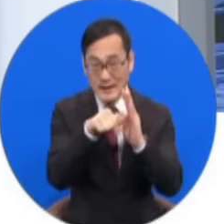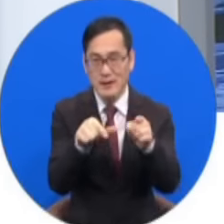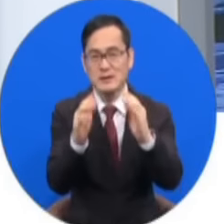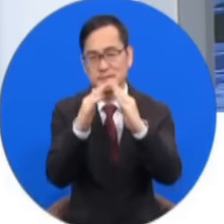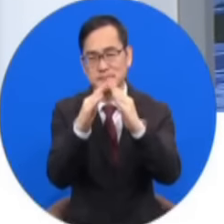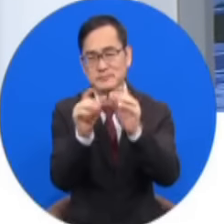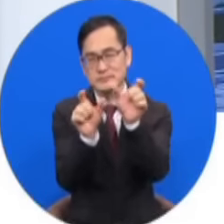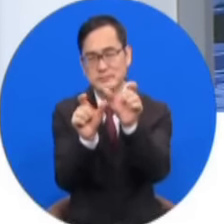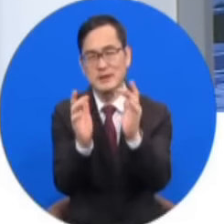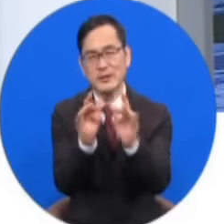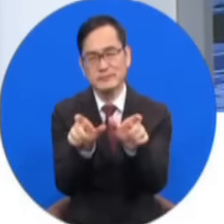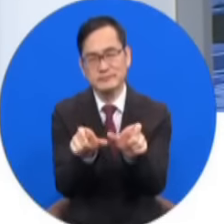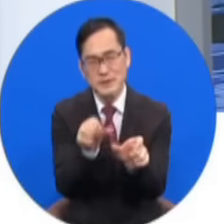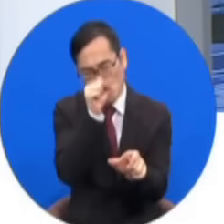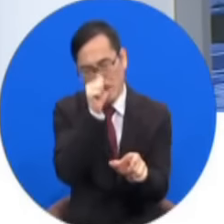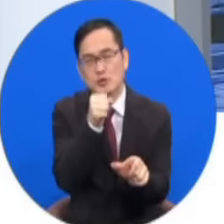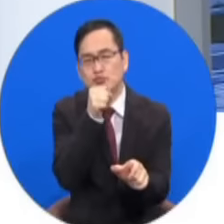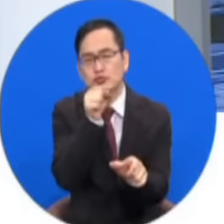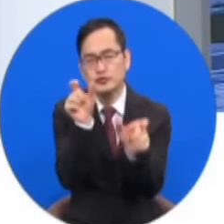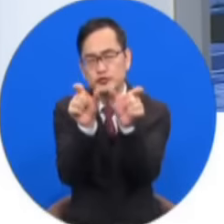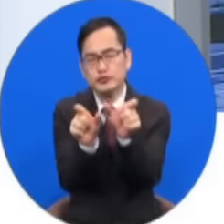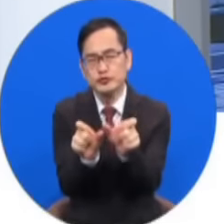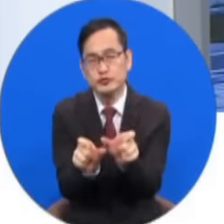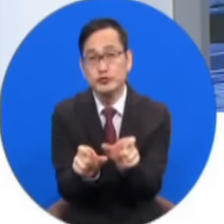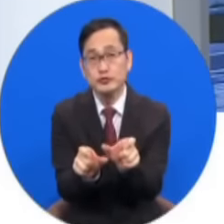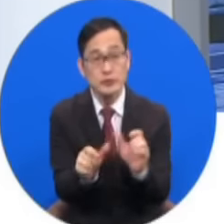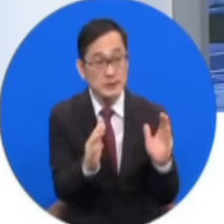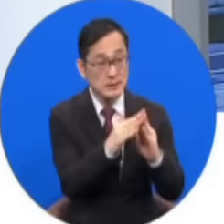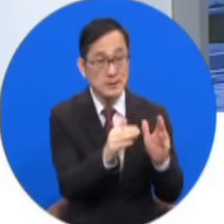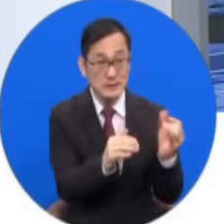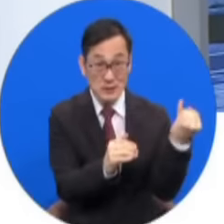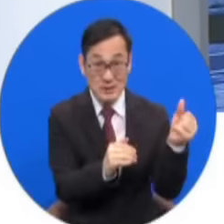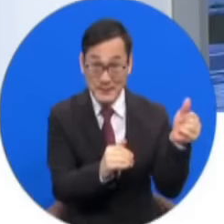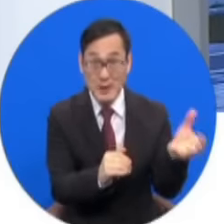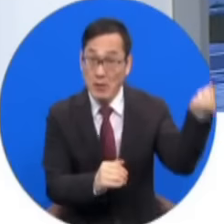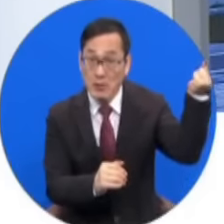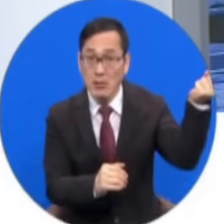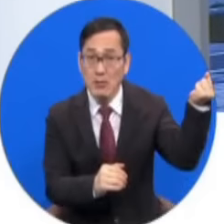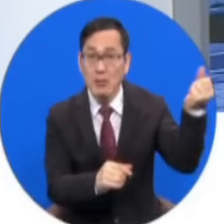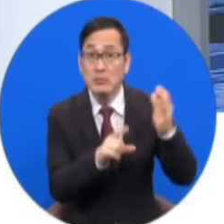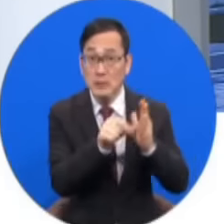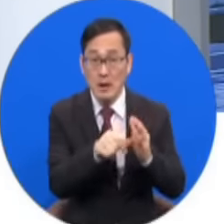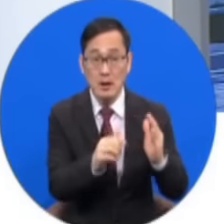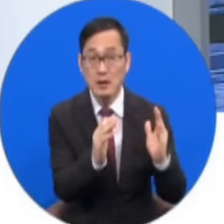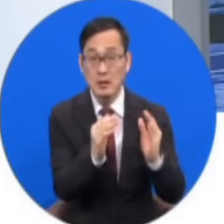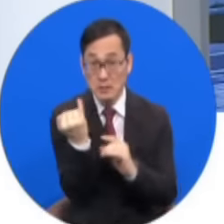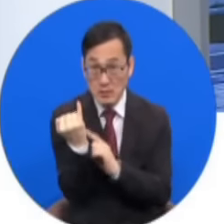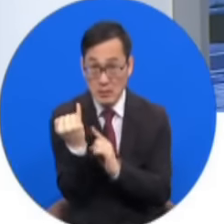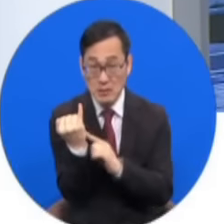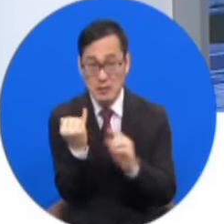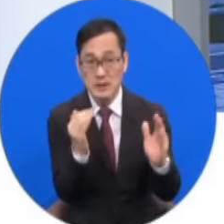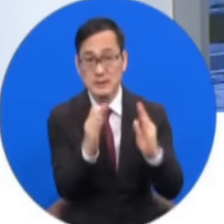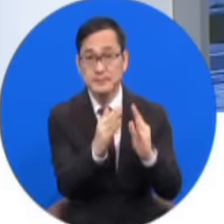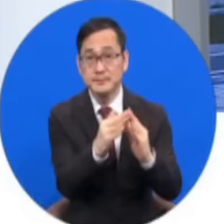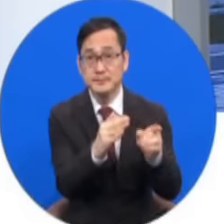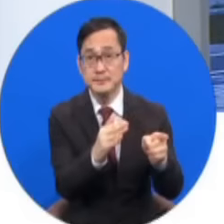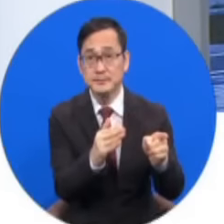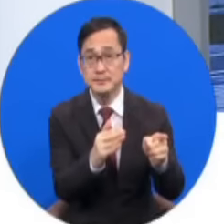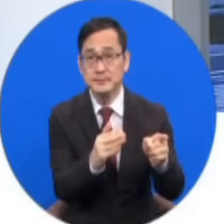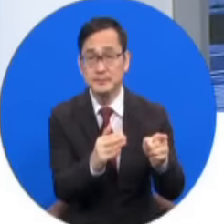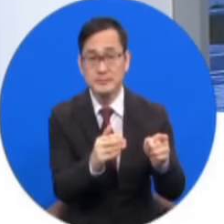발생되는 것은 선기 신부의 소유자일 때 문다 씨가 2020년도에 그 공유숙박